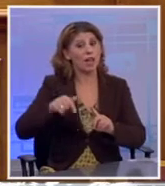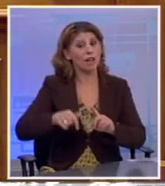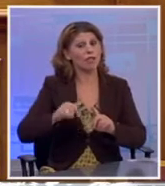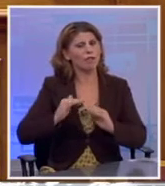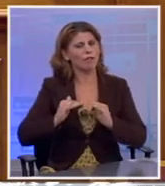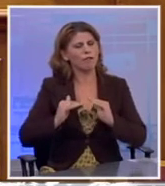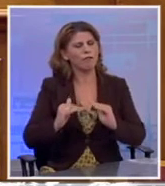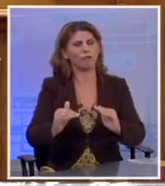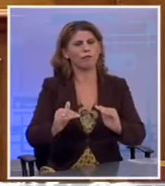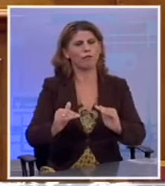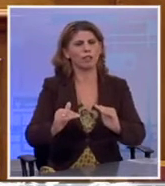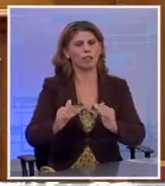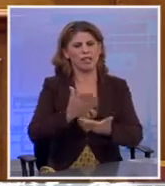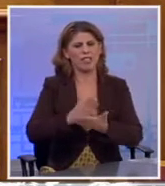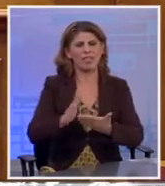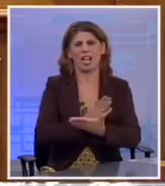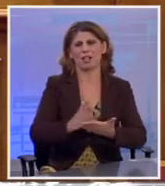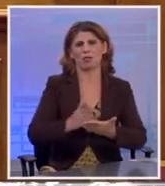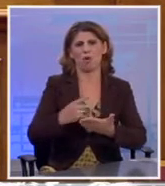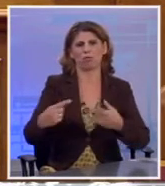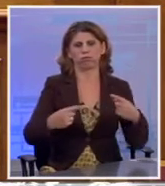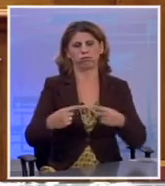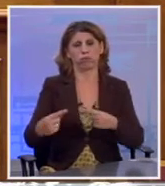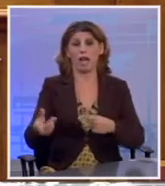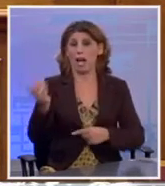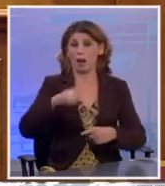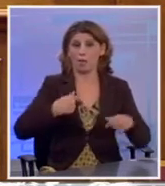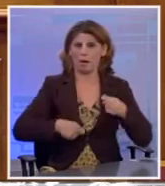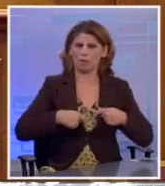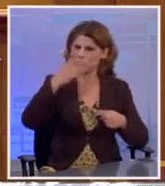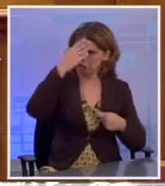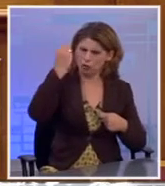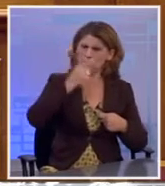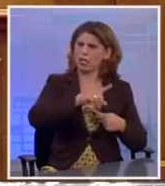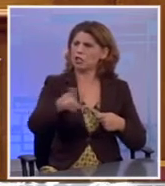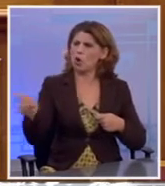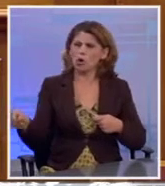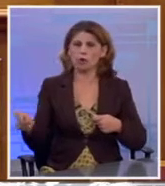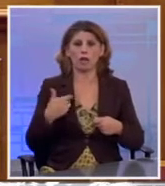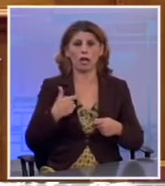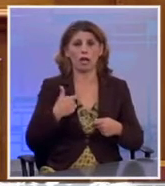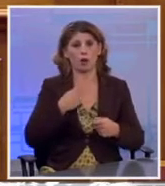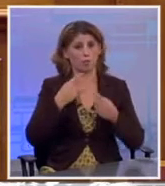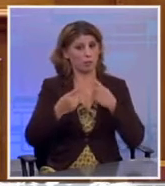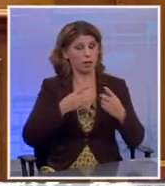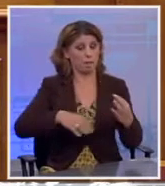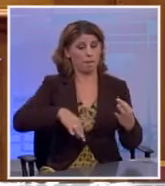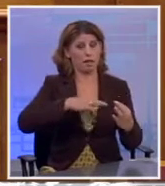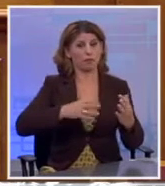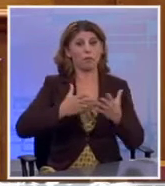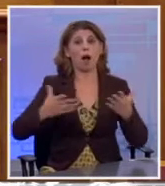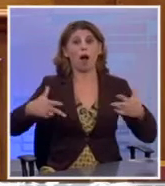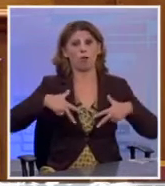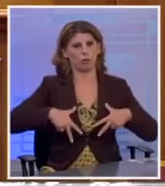ένα άλλο μου παράπονο, προς όλους, και προς τον Τσίπρα και προς όλους. Μίλησα με πρεσβευτή μεγάλου κράτους και του